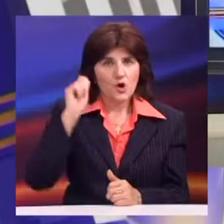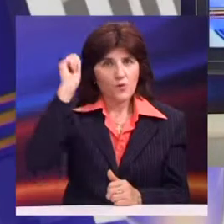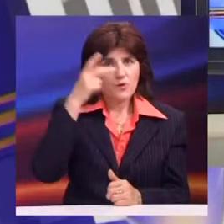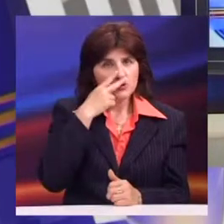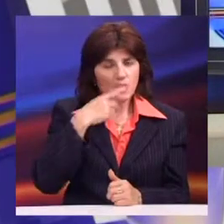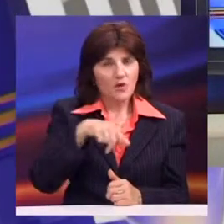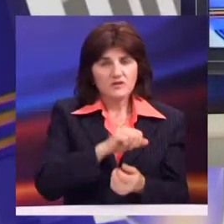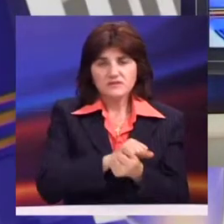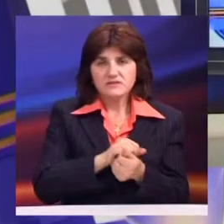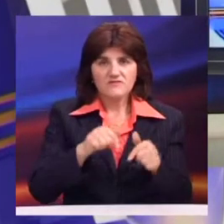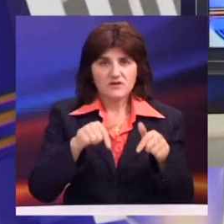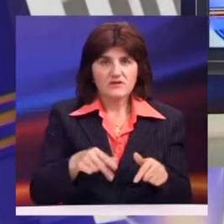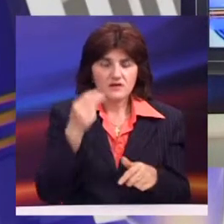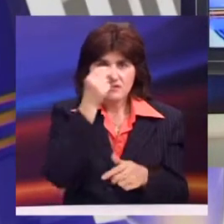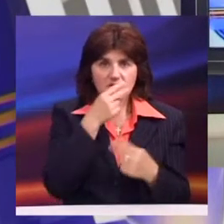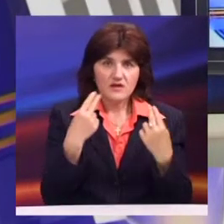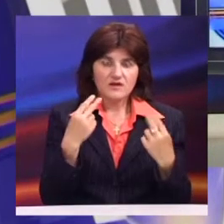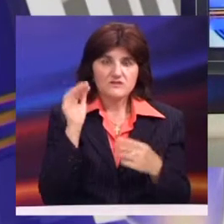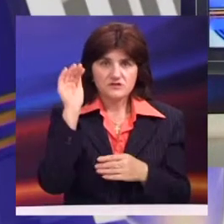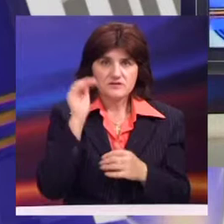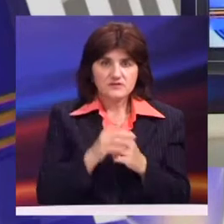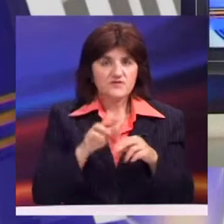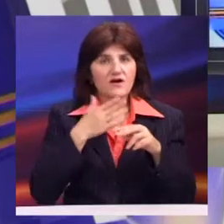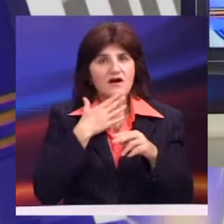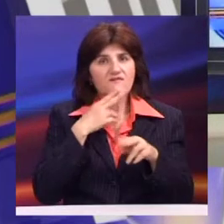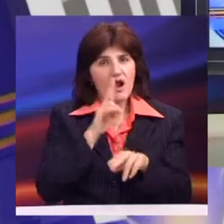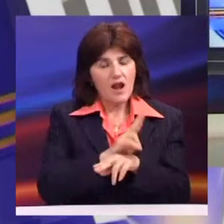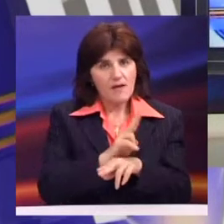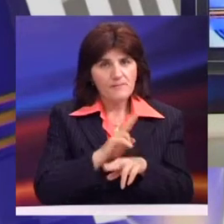Poštovani gledaoci, bilo je to sve u ovom nedeljnom pregledu najznačajnijih